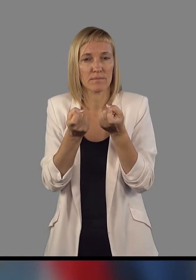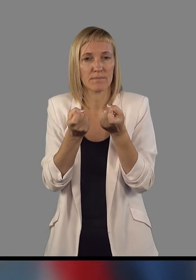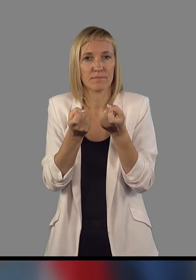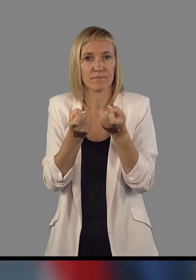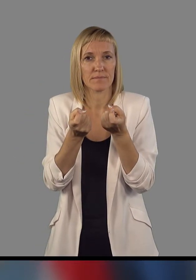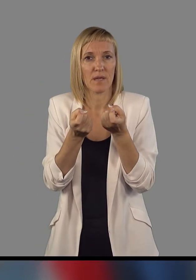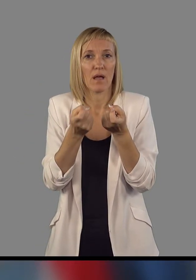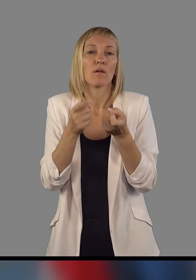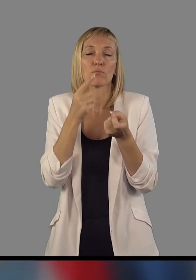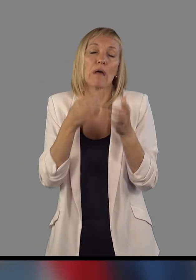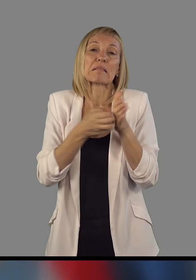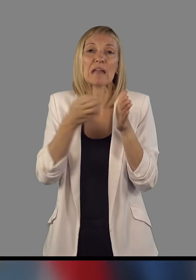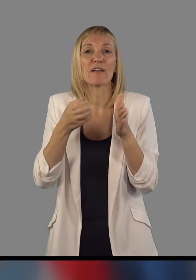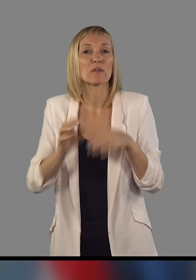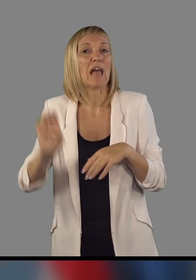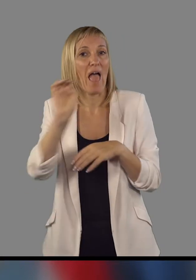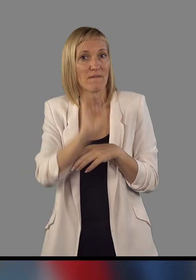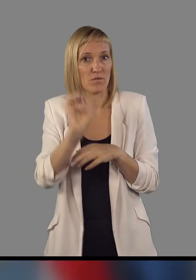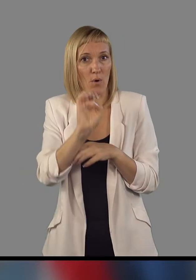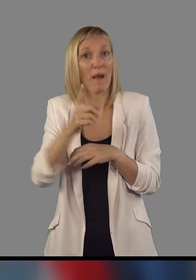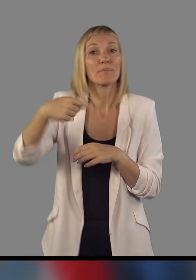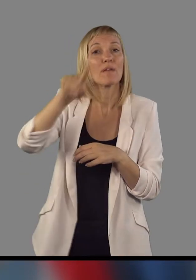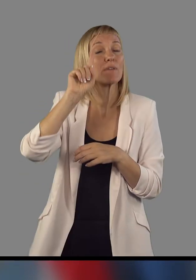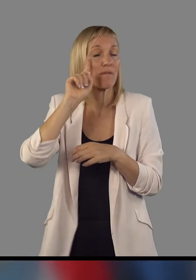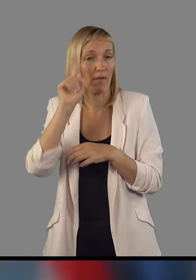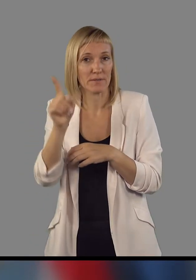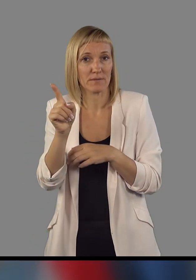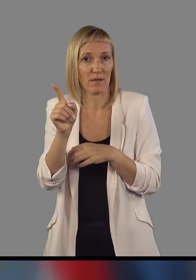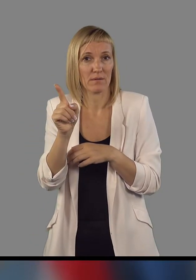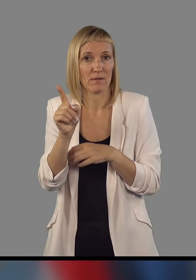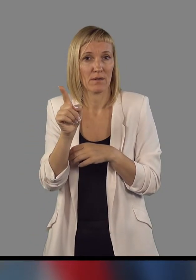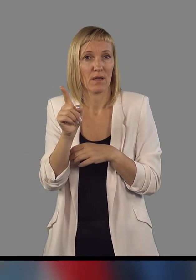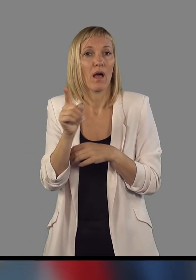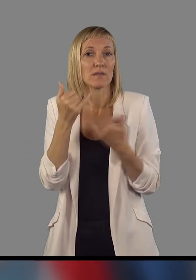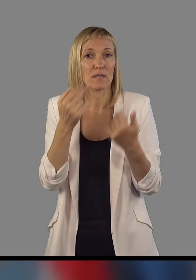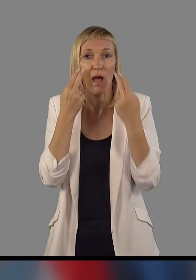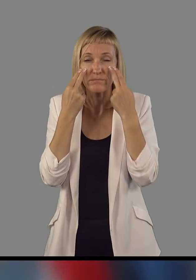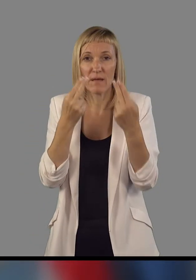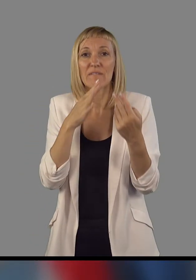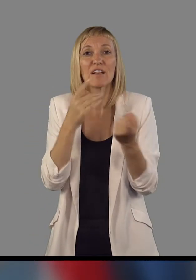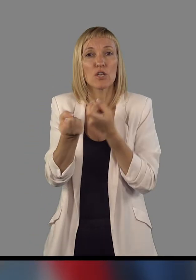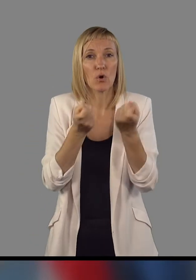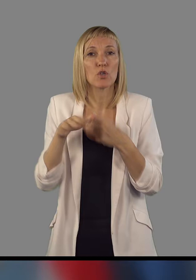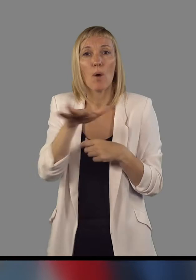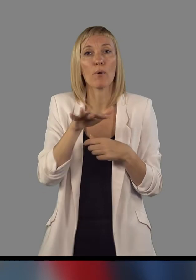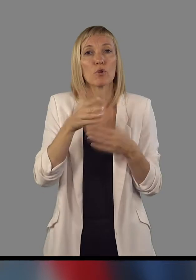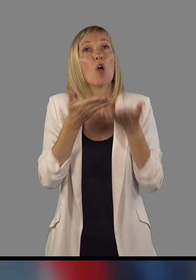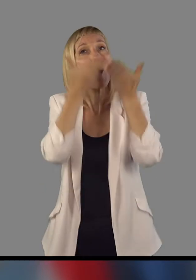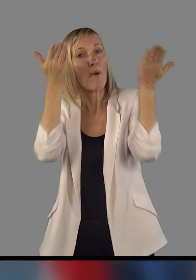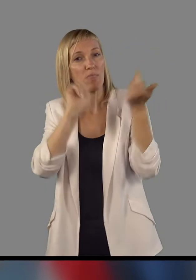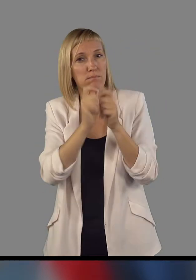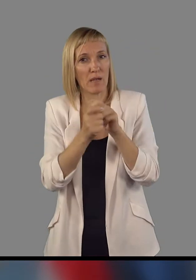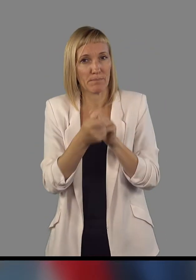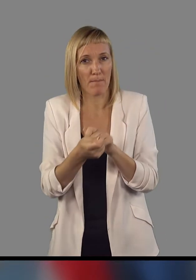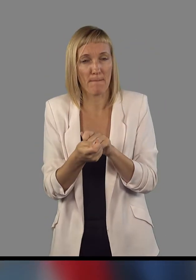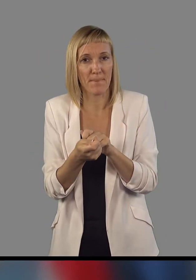trajnostni izzivi, trajnostna Evropa. Veste, da se soočamo z velikimi izzivi